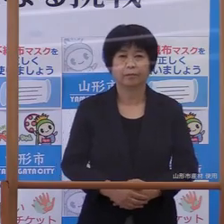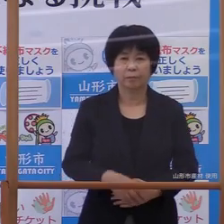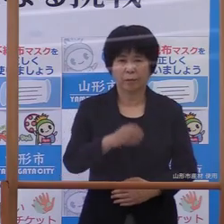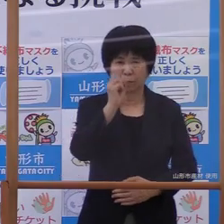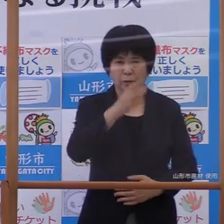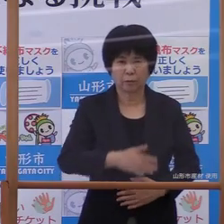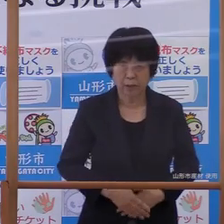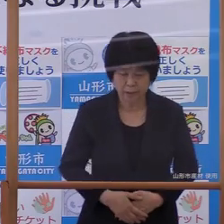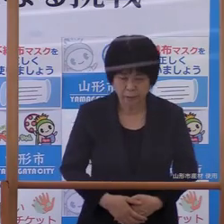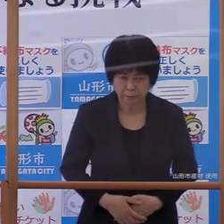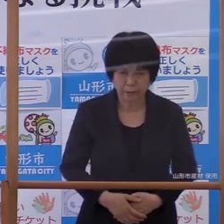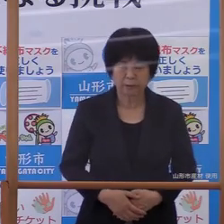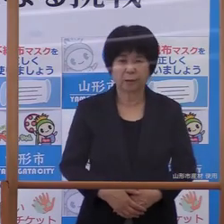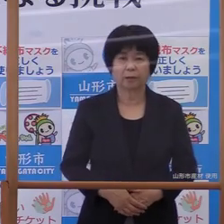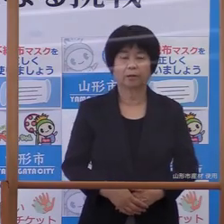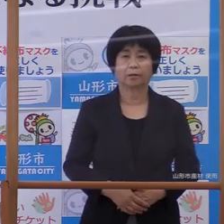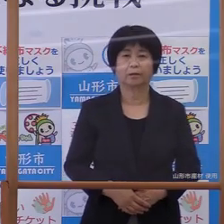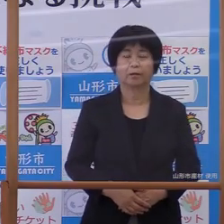よろしくお願いします。